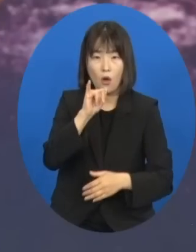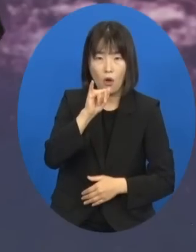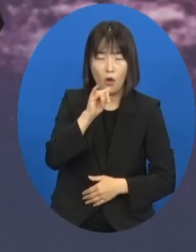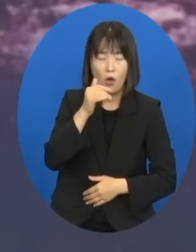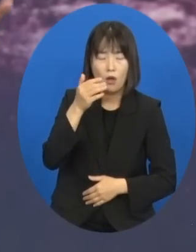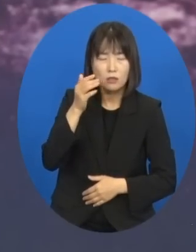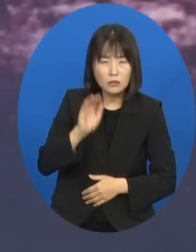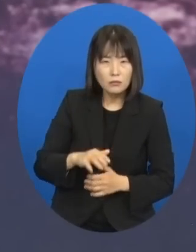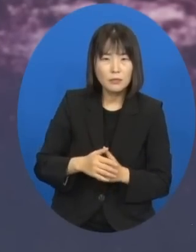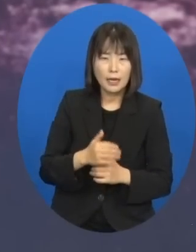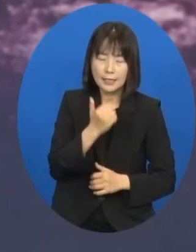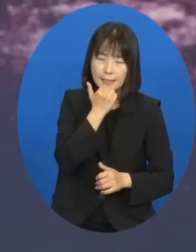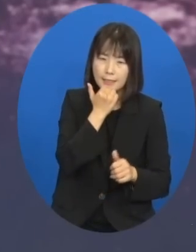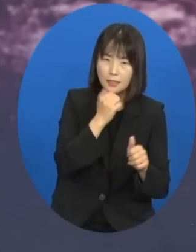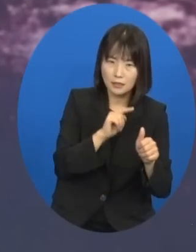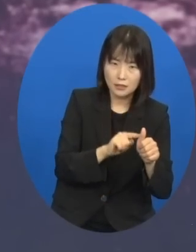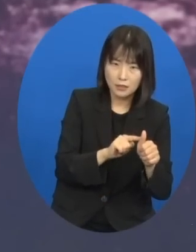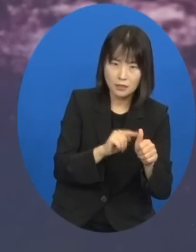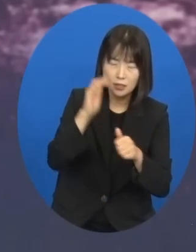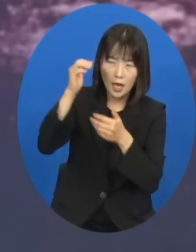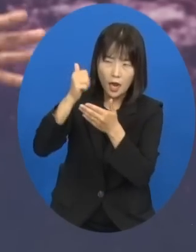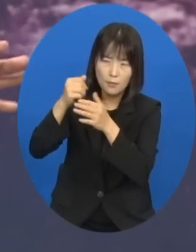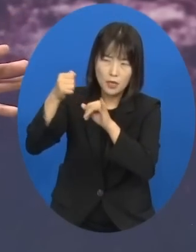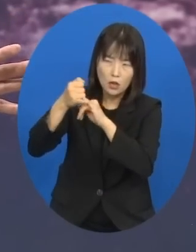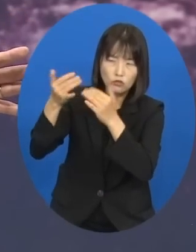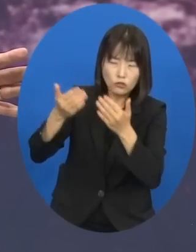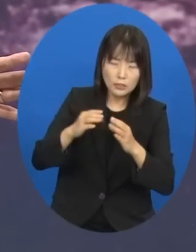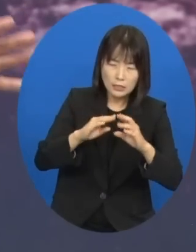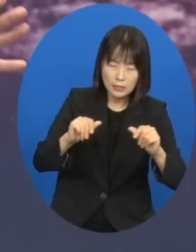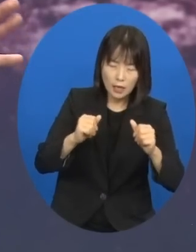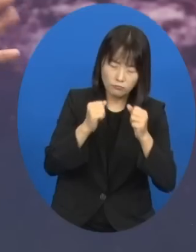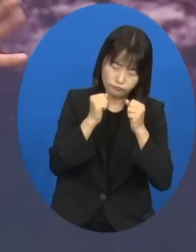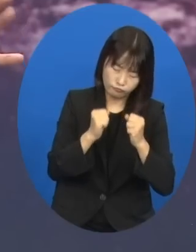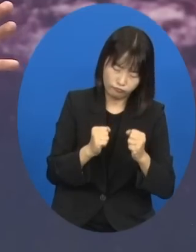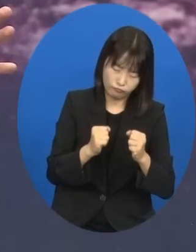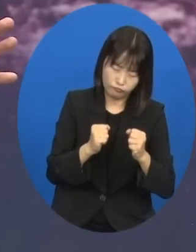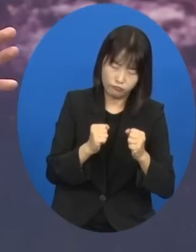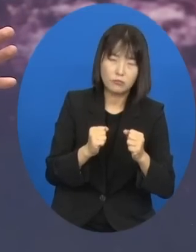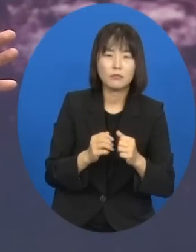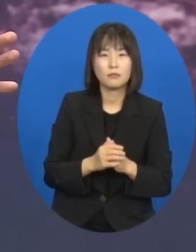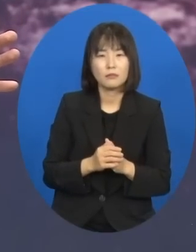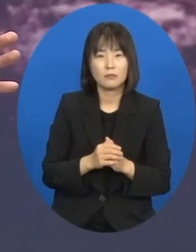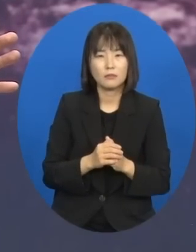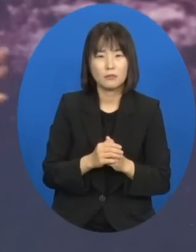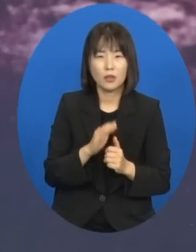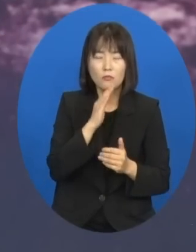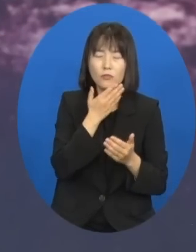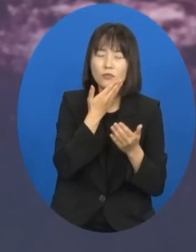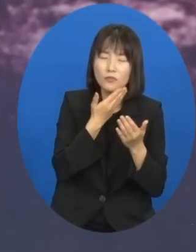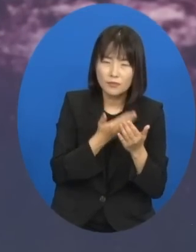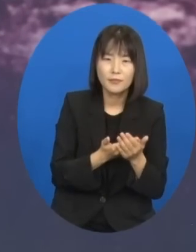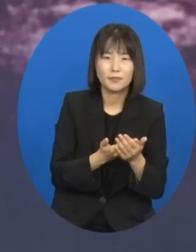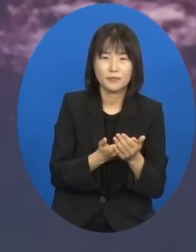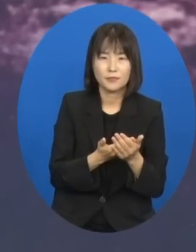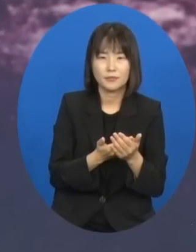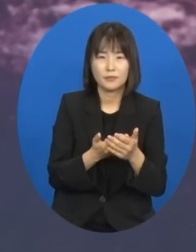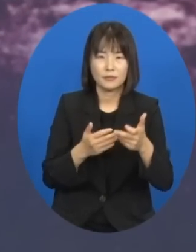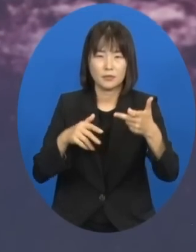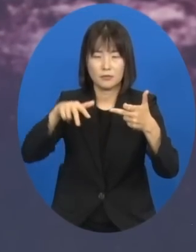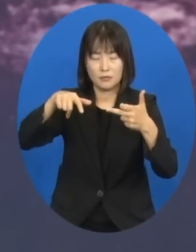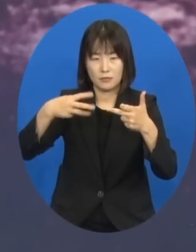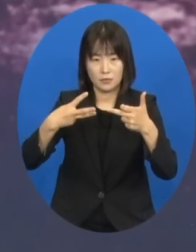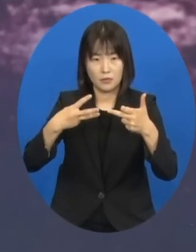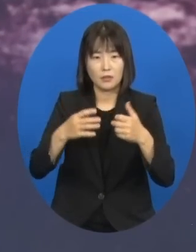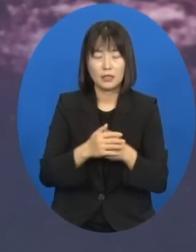그는 하나님이 약속하신 그 땅을 벗어나지 않습니다. 이게 이삭의 귀한 점이에요. 17절 보십시오.